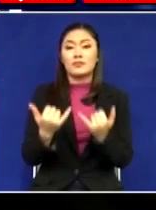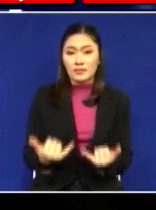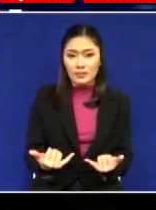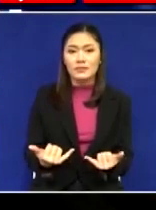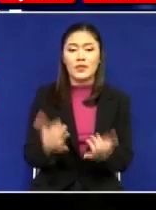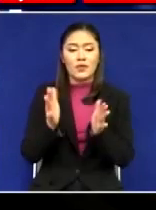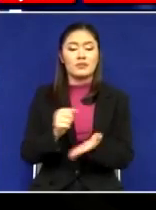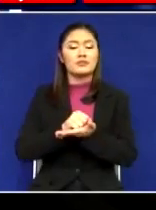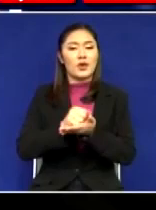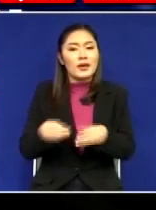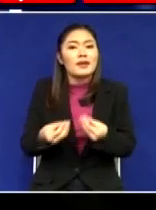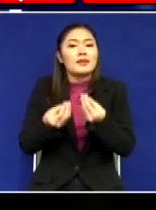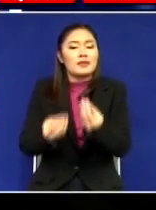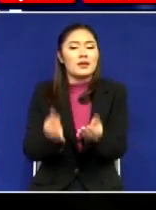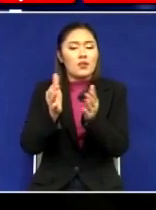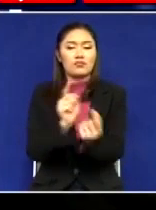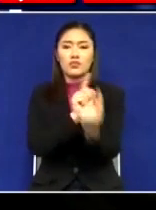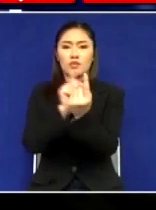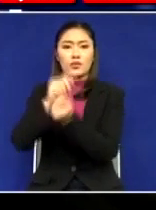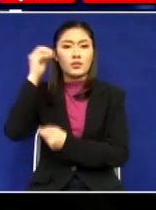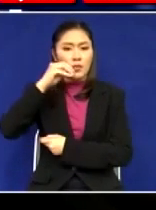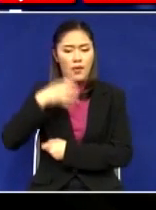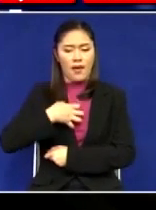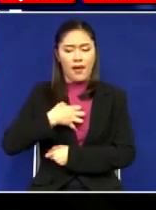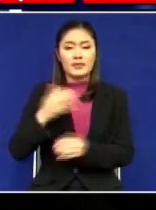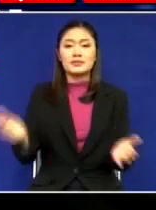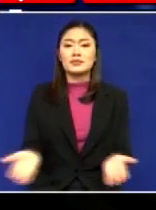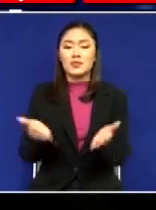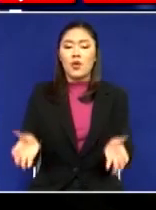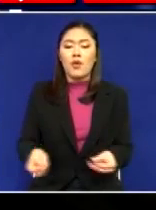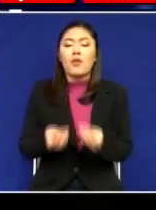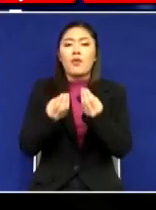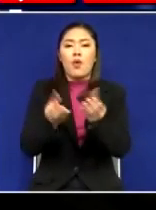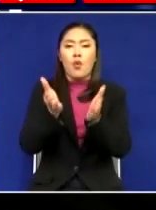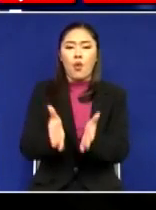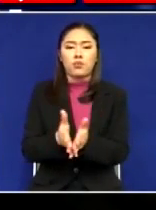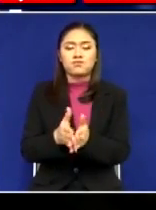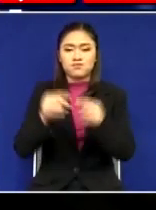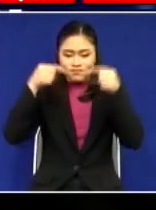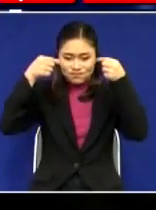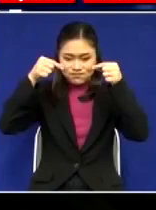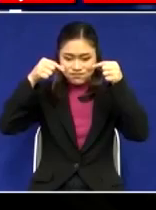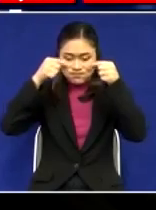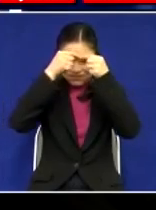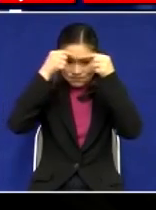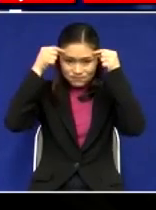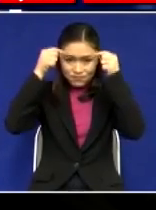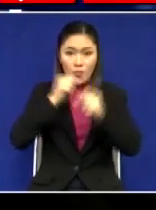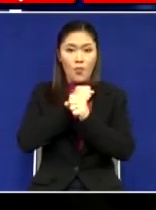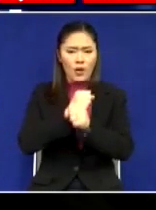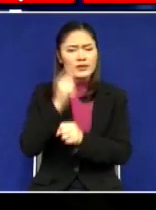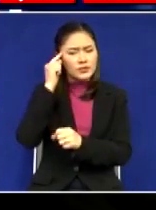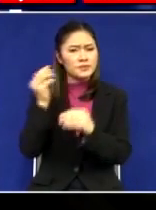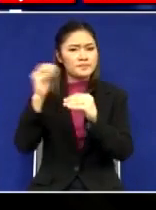ผู้ให้บริการนะครับบางที่ที่เห็นว่าอยากจะสนับสนุนให้ผู้ให้บริการเนี่ยใส่เฟซชิลด้วยก็จะเป็นสิ่งที่ดีเพิ่มขึ้น